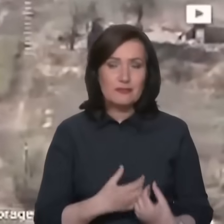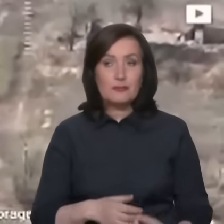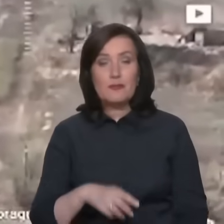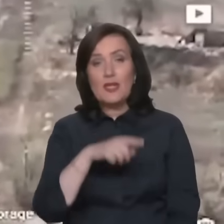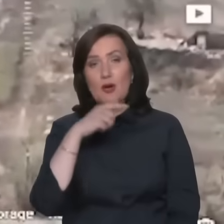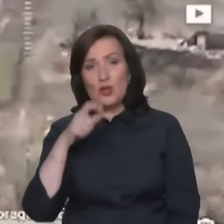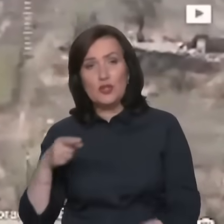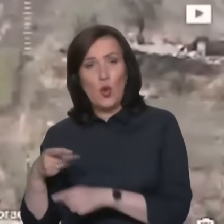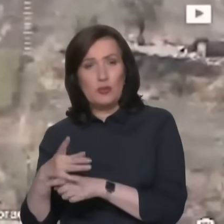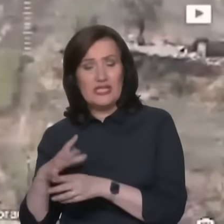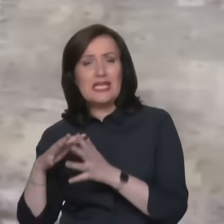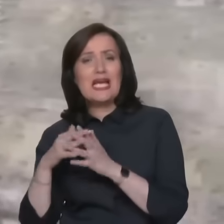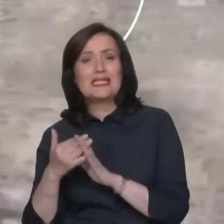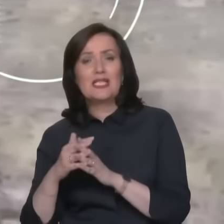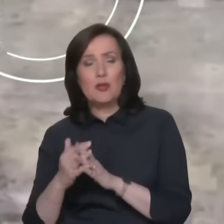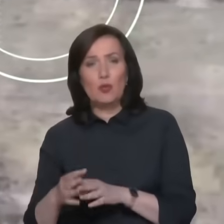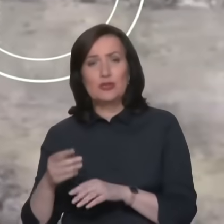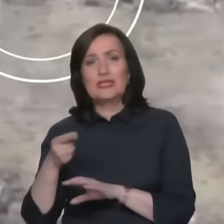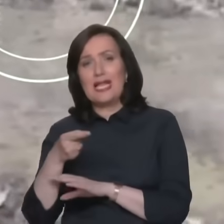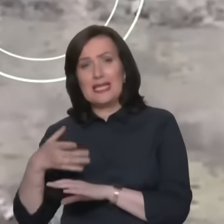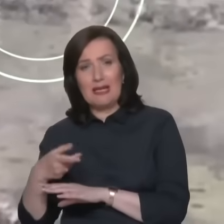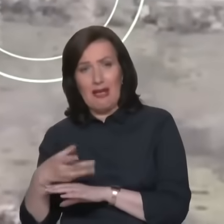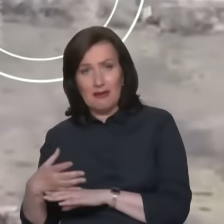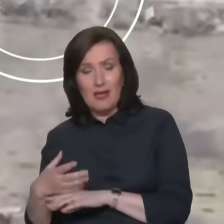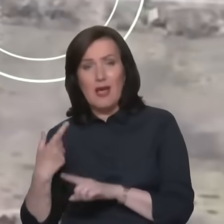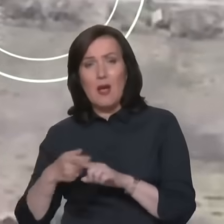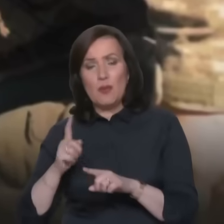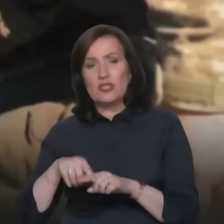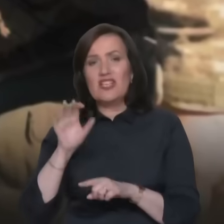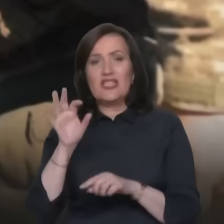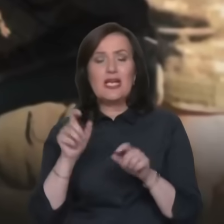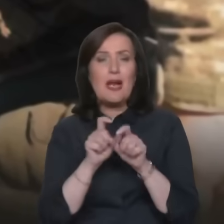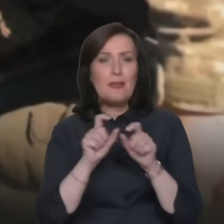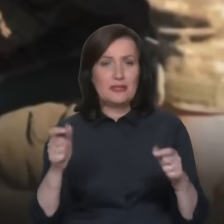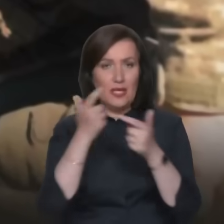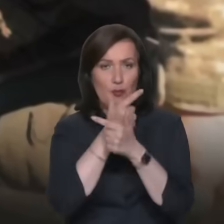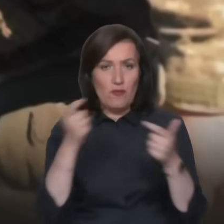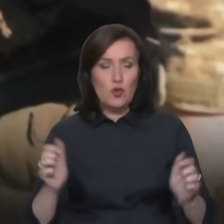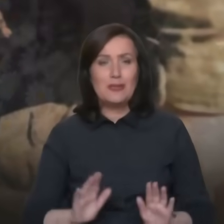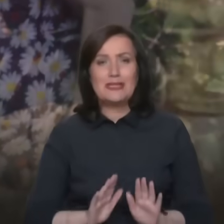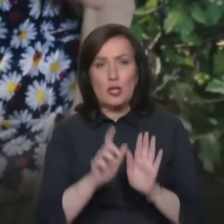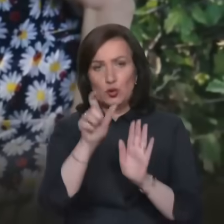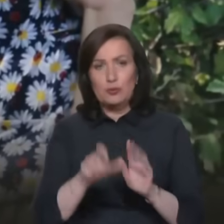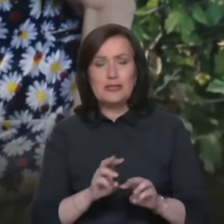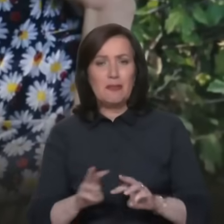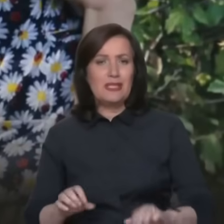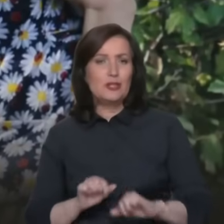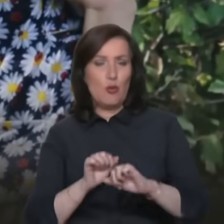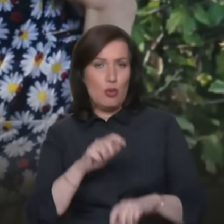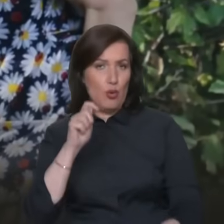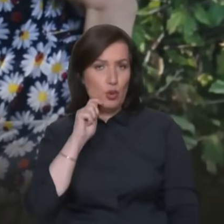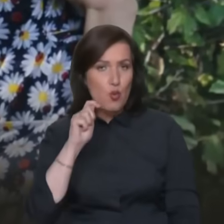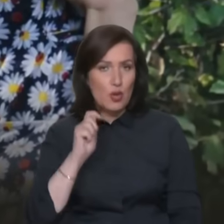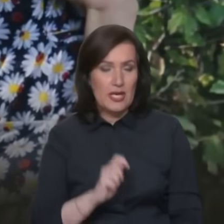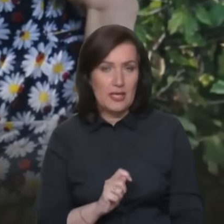росіяни обстрілюють населений пункт і з артилерії про це у своєму телеграм-каналі повідомила заступниця міністра оборони України